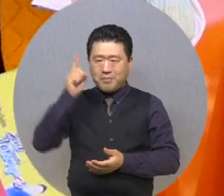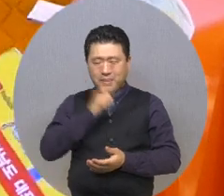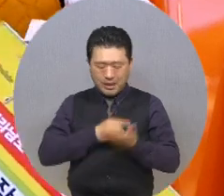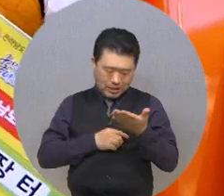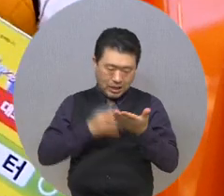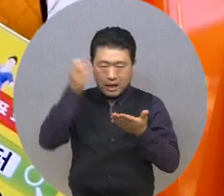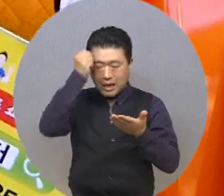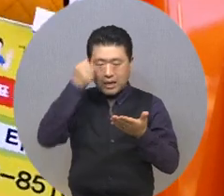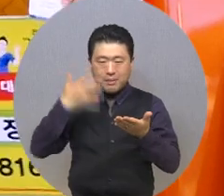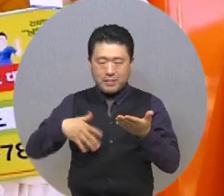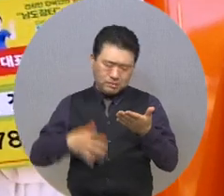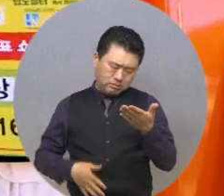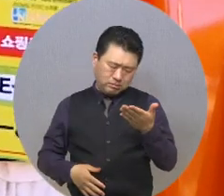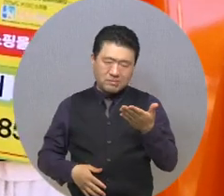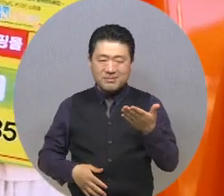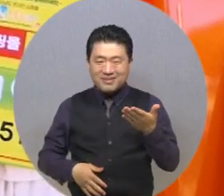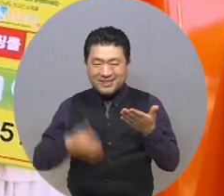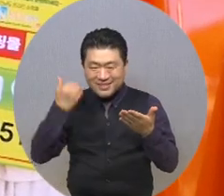이었어.